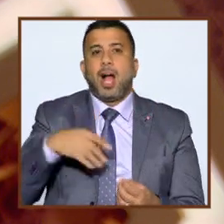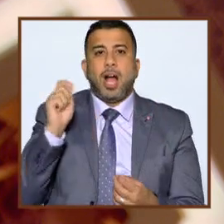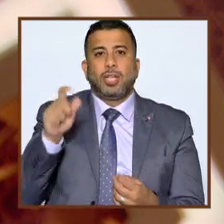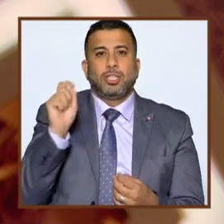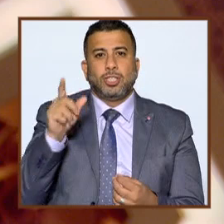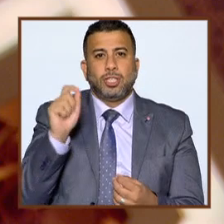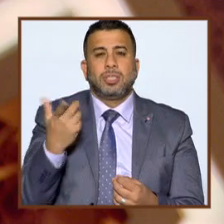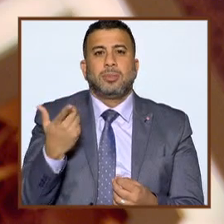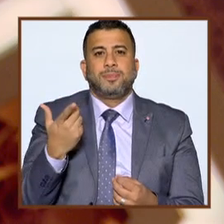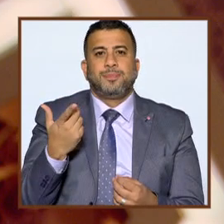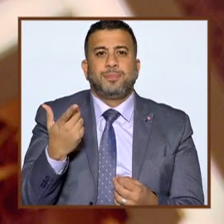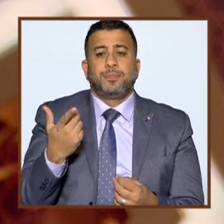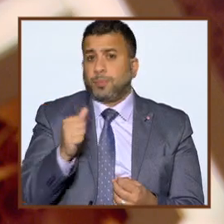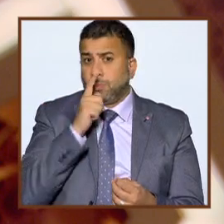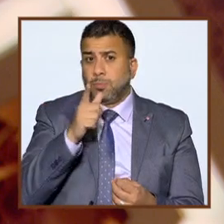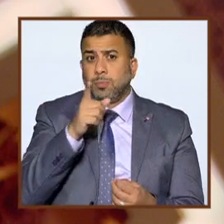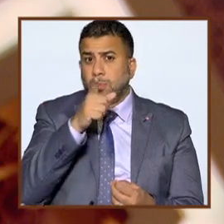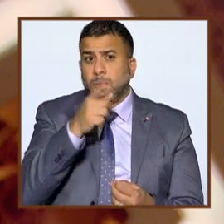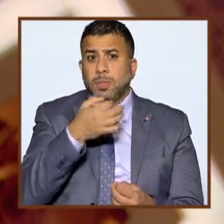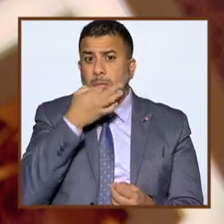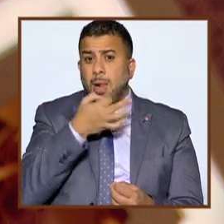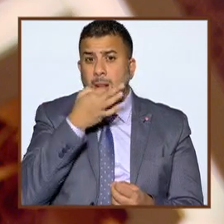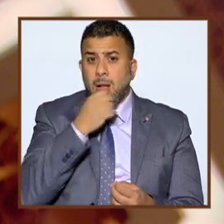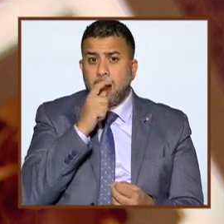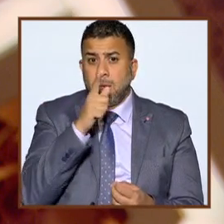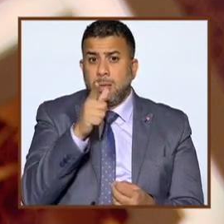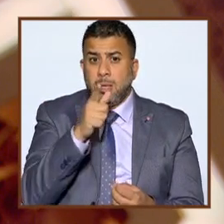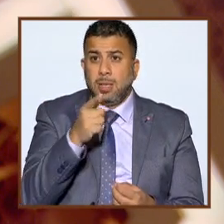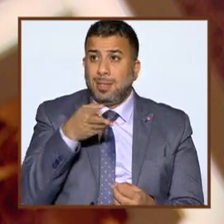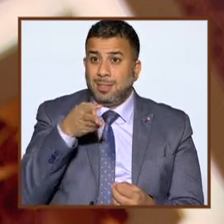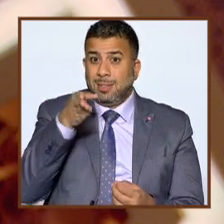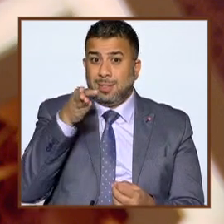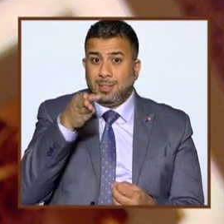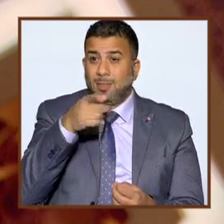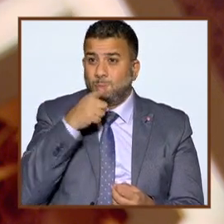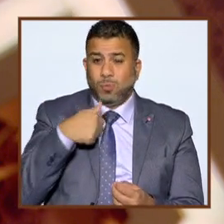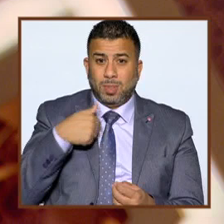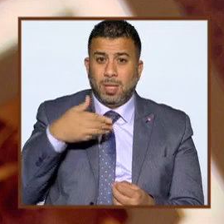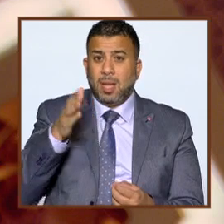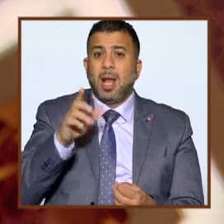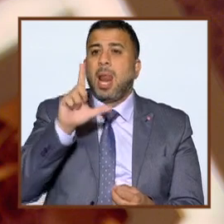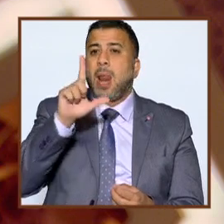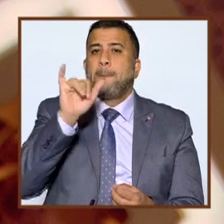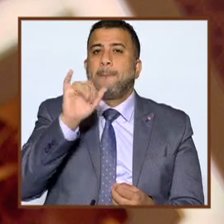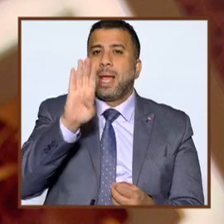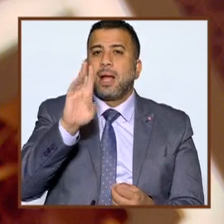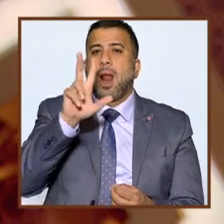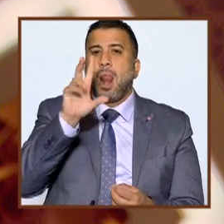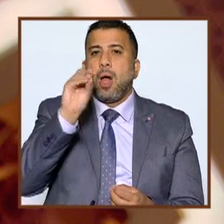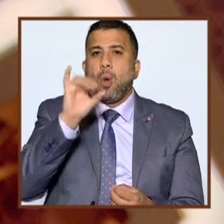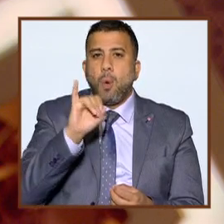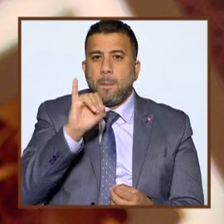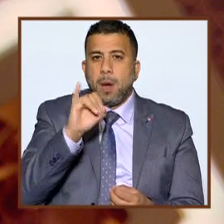التمتع مثلا. ولذلك أخت الفاضل ما يقوله الآن من ذهب إلى هذا النسك لبيك اللهم عمرة،